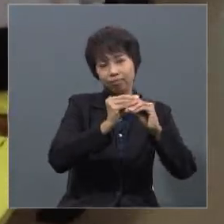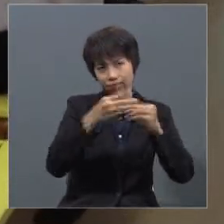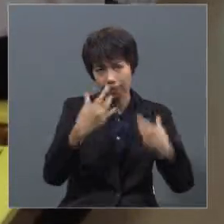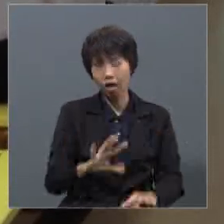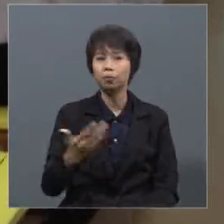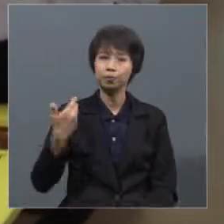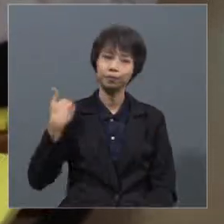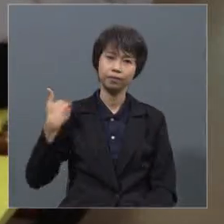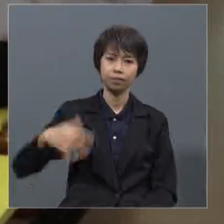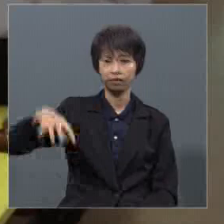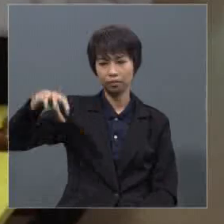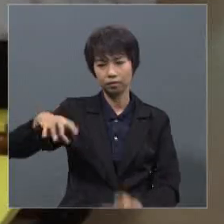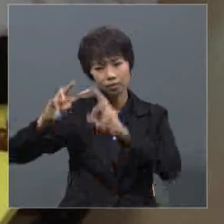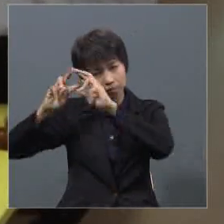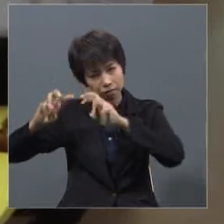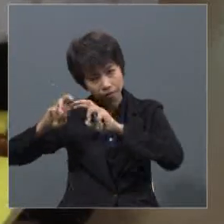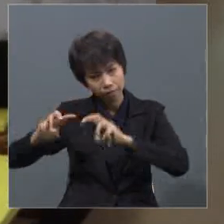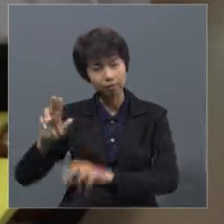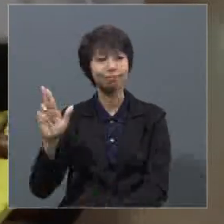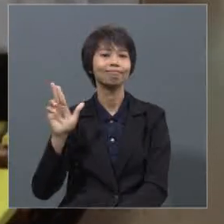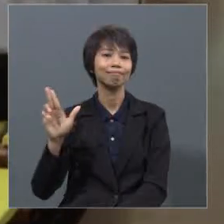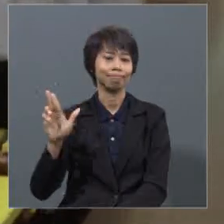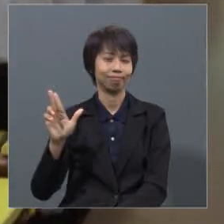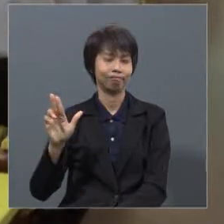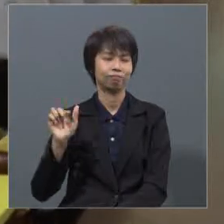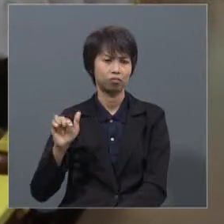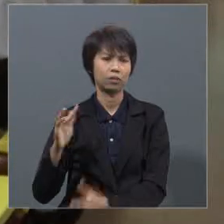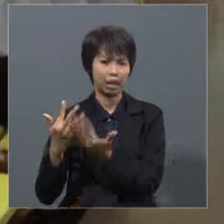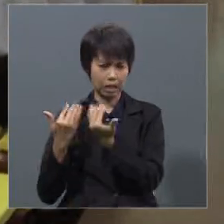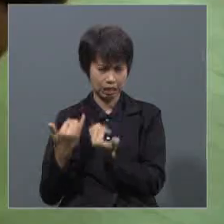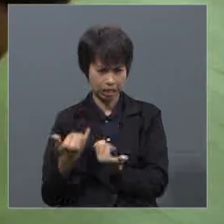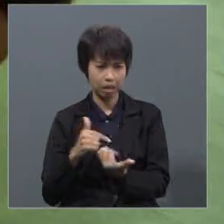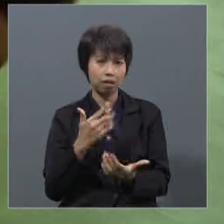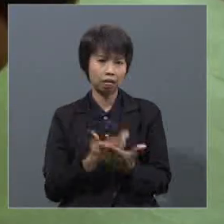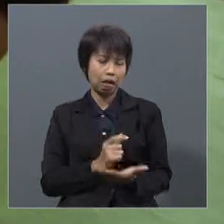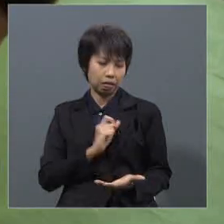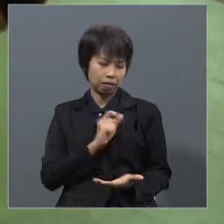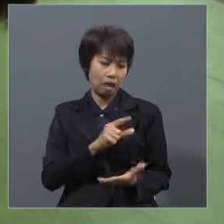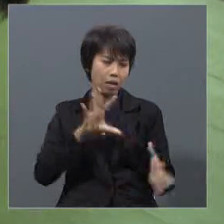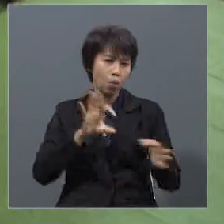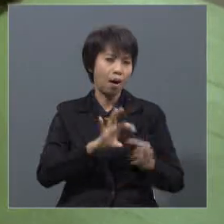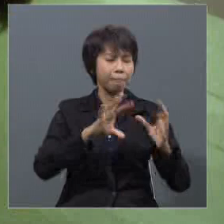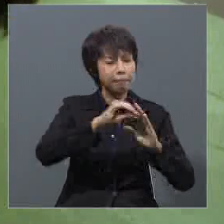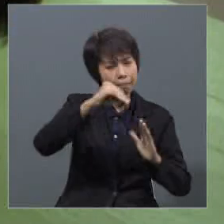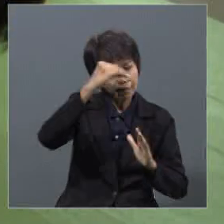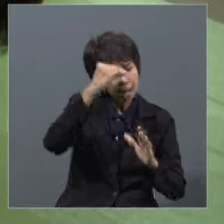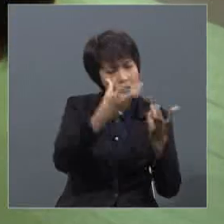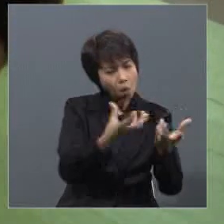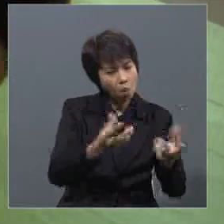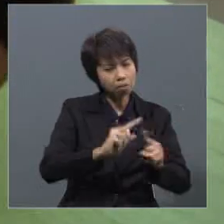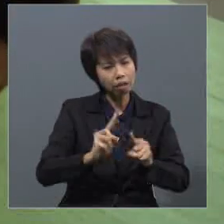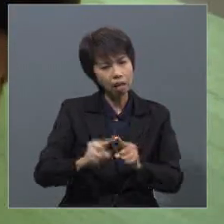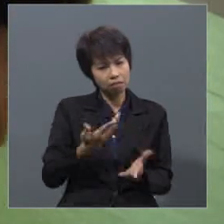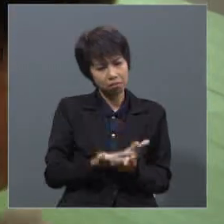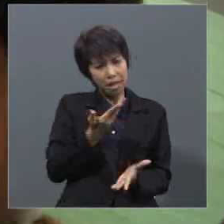สำนักนึงคือศูนย์วิจัยกสิกรไทยเปิดเผยข้อมูลว่าค่าค่าใช้จ่ายด้านการศึกษามีแนวโน้มปรับตัวสูงขึ้นนะครับการใช้จ่ายในด้านการ